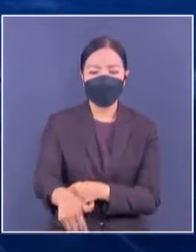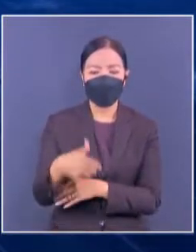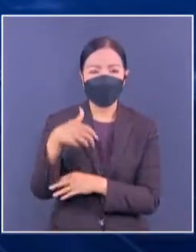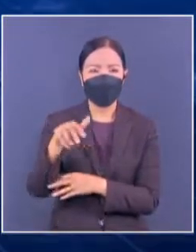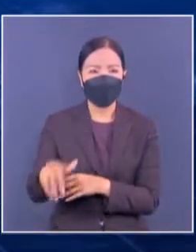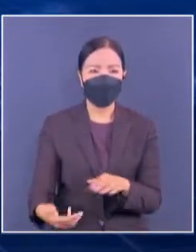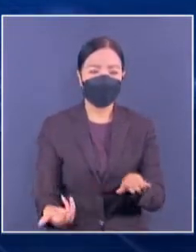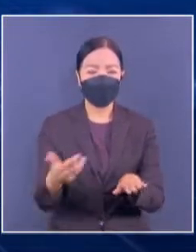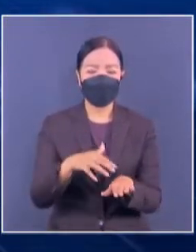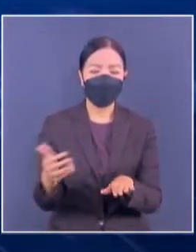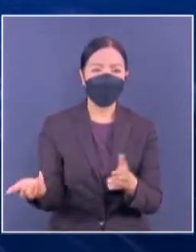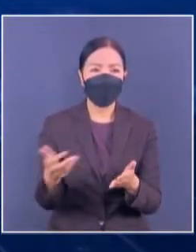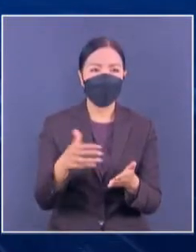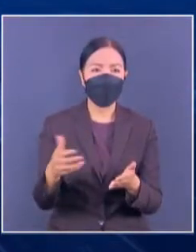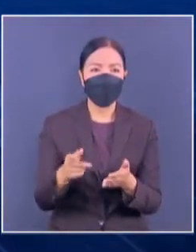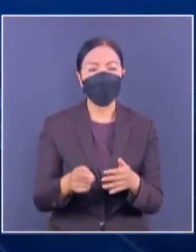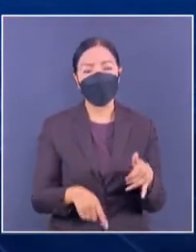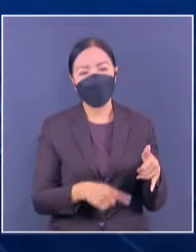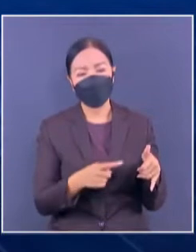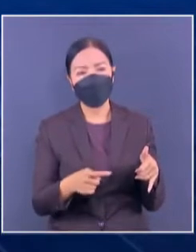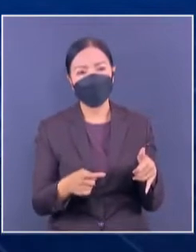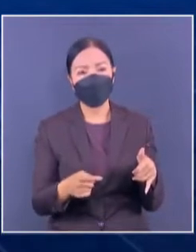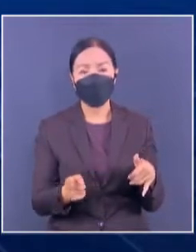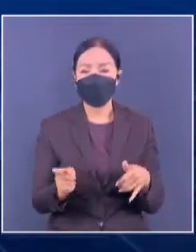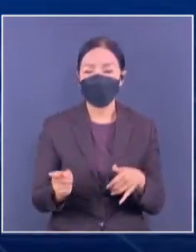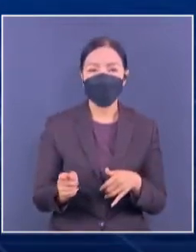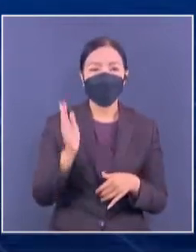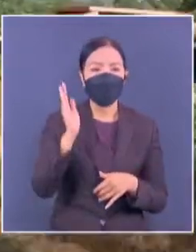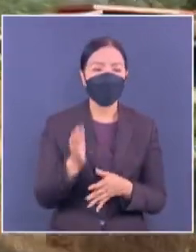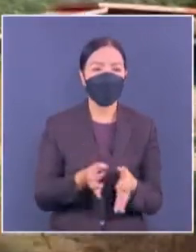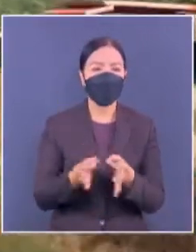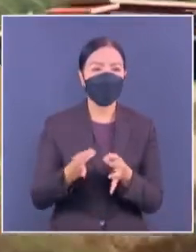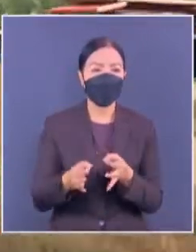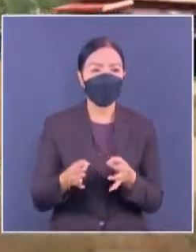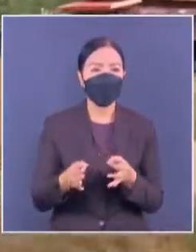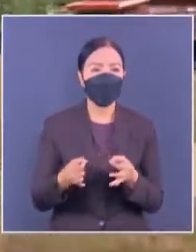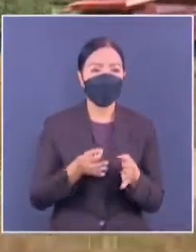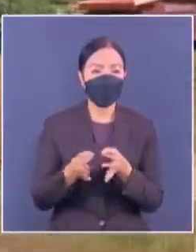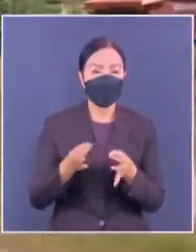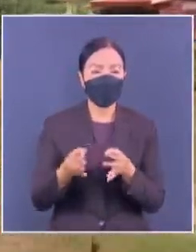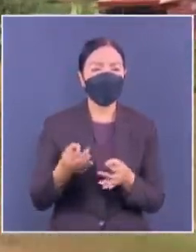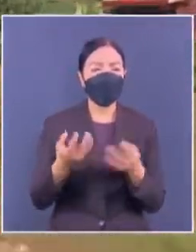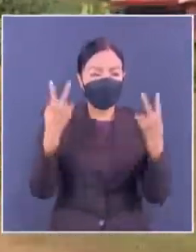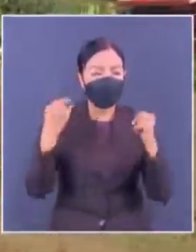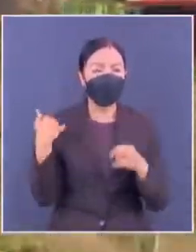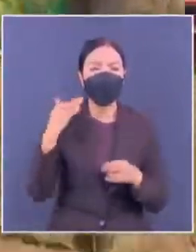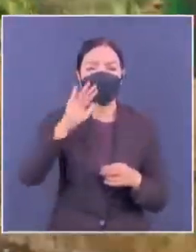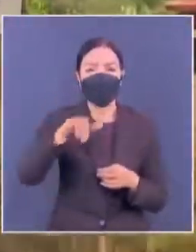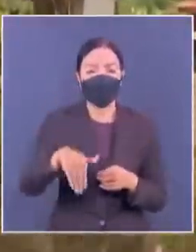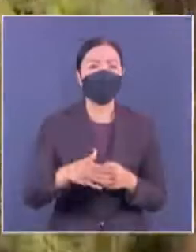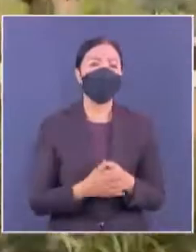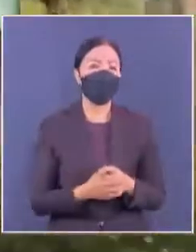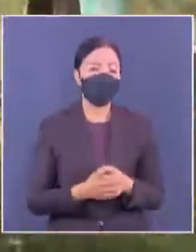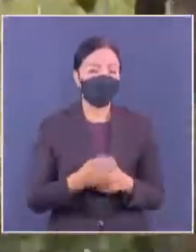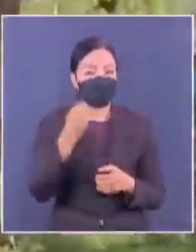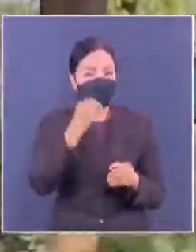องเรียนของลูกบ้านครับนายทุนคนดังกล่าวเนี่ยเป็นที่ปรึกษานายกเทศมนตรีเทศบาลตำบลเจดีแม่ครัวครับผู้ใหญ่บ้านก็เ